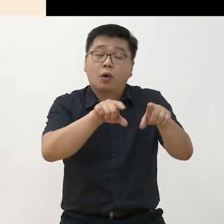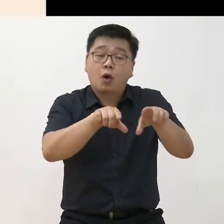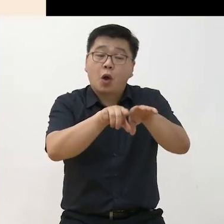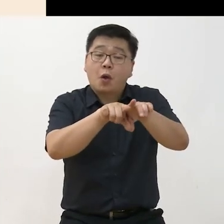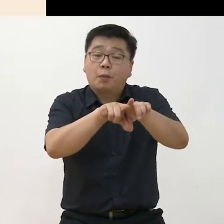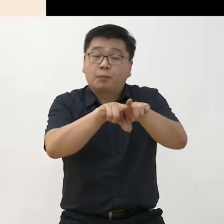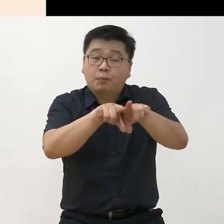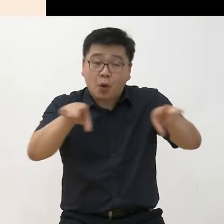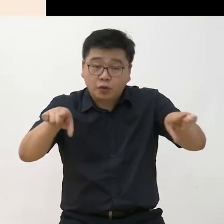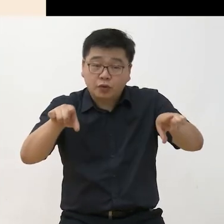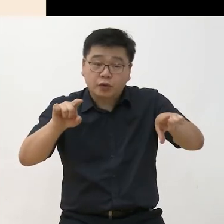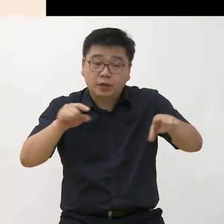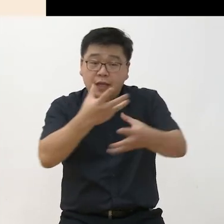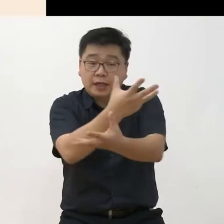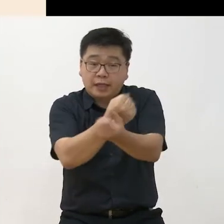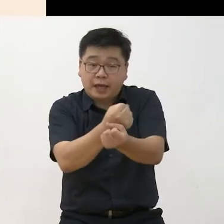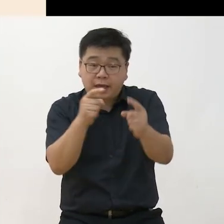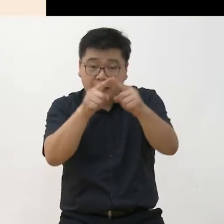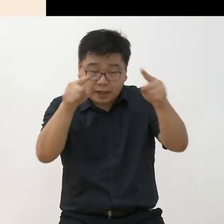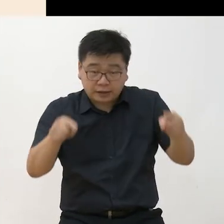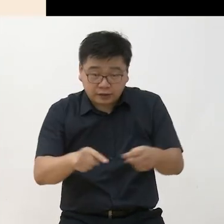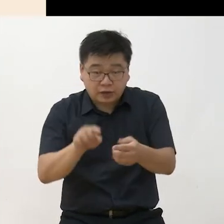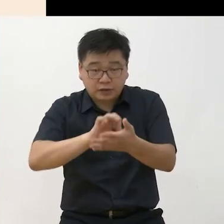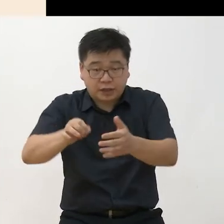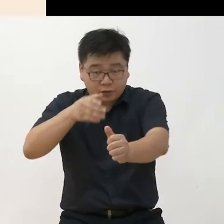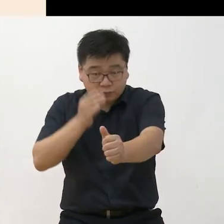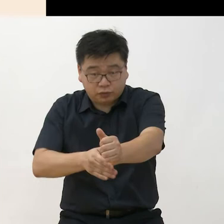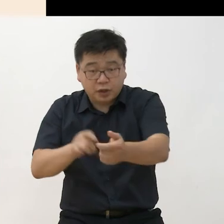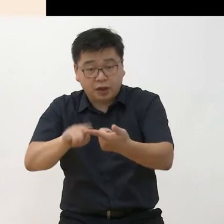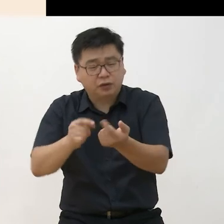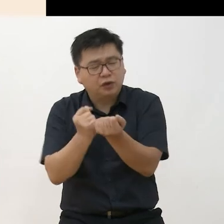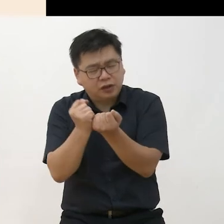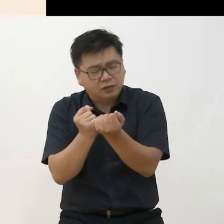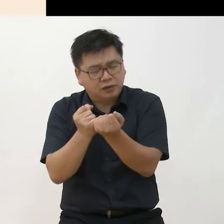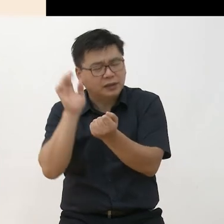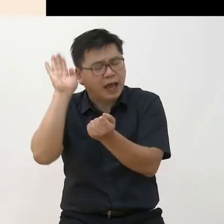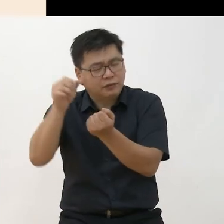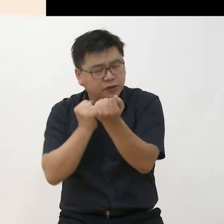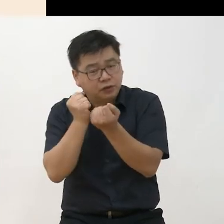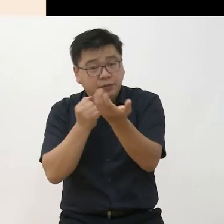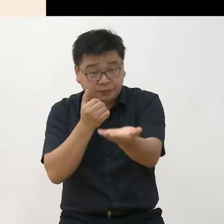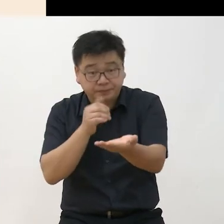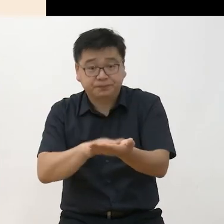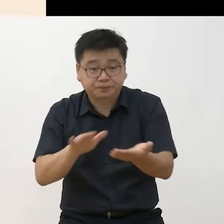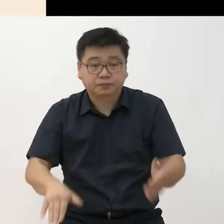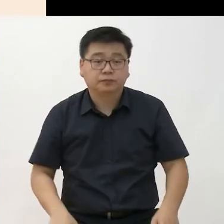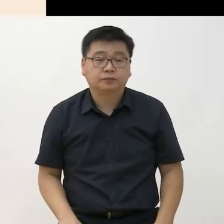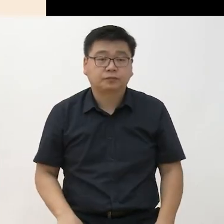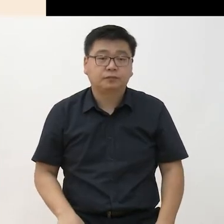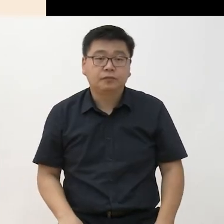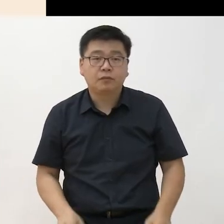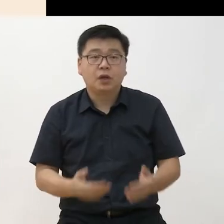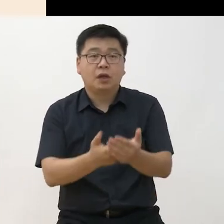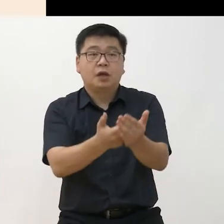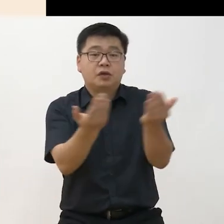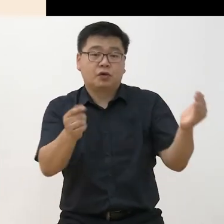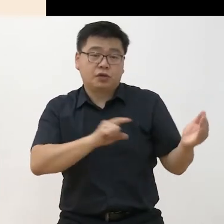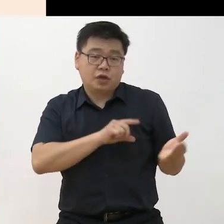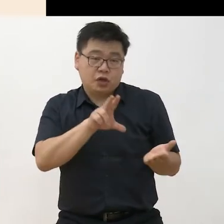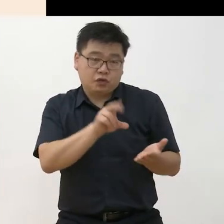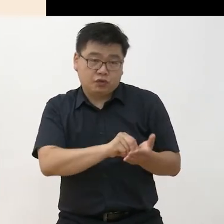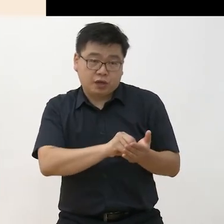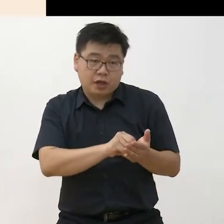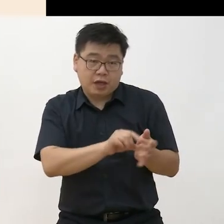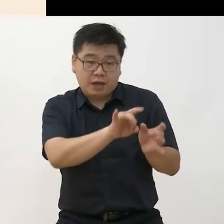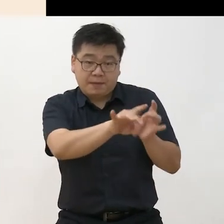저희가 교부 때 다시 좀 자세하게 설명을 드리도록 하겠습니다. 그리고 그 전시 주제별로 특성을